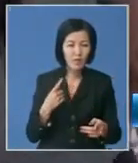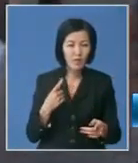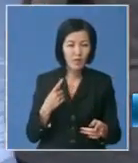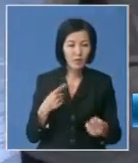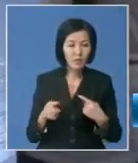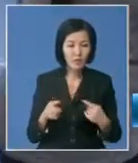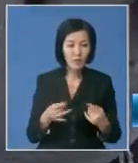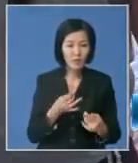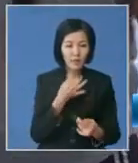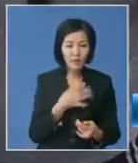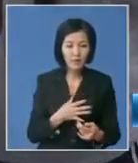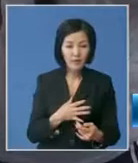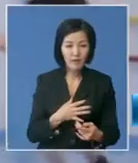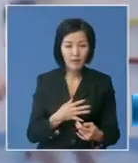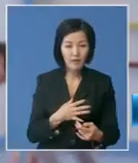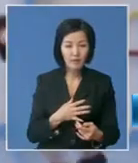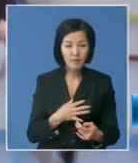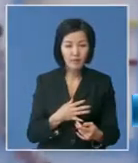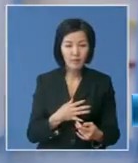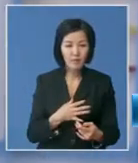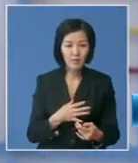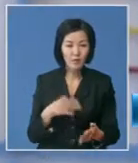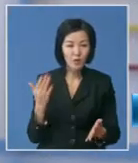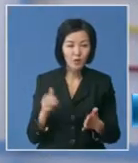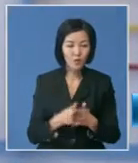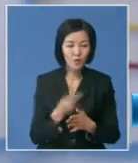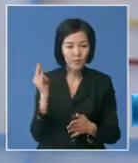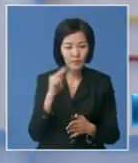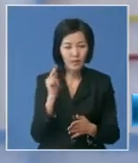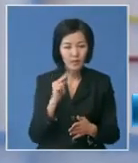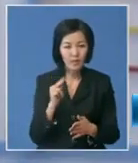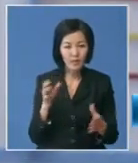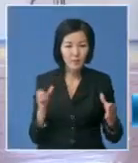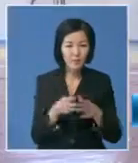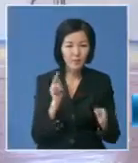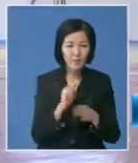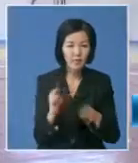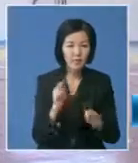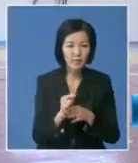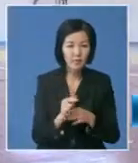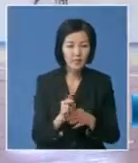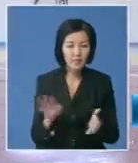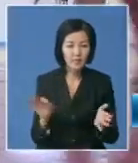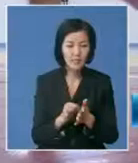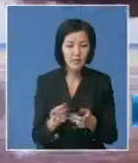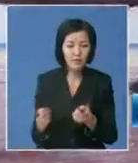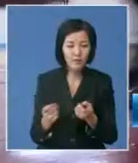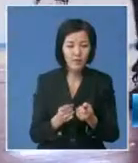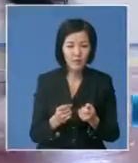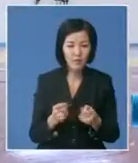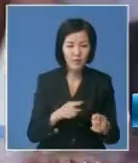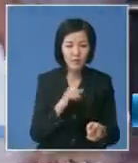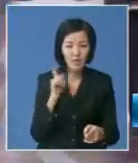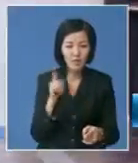школьникам и помогло им без особых усилий усвоить новый материал мастер-класс проведён с целью привлечения подрастающего поколения к